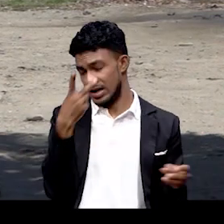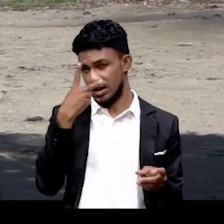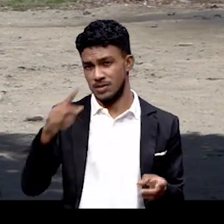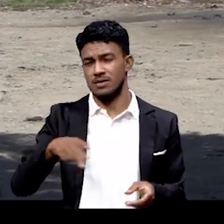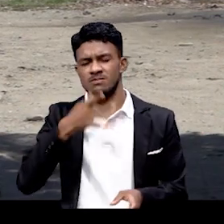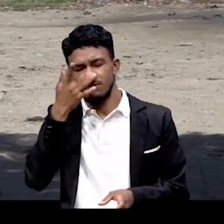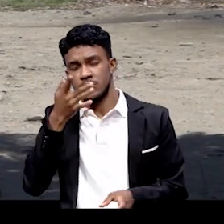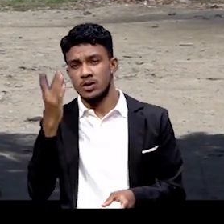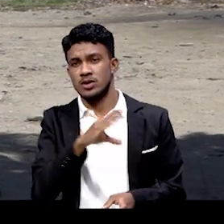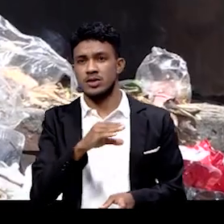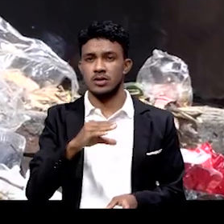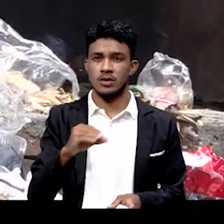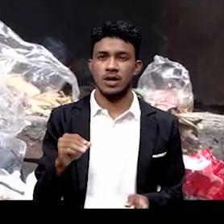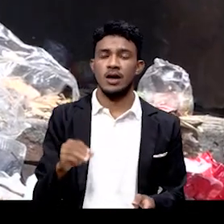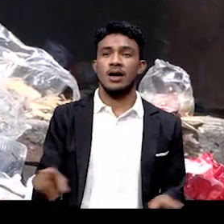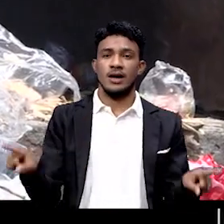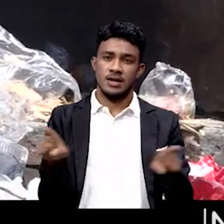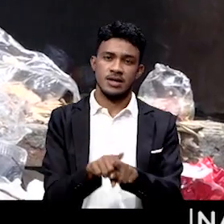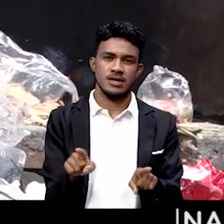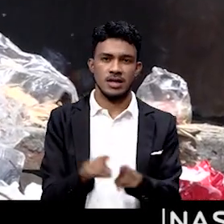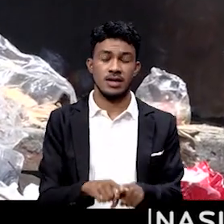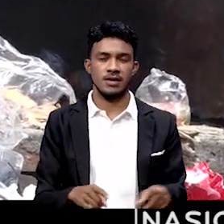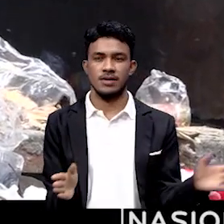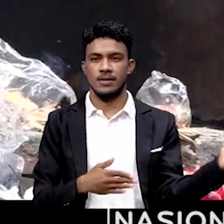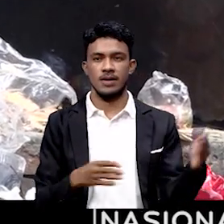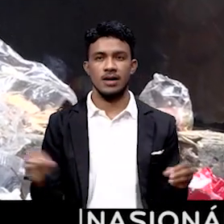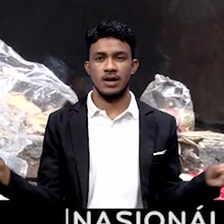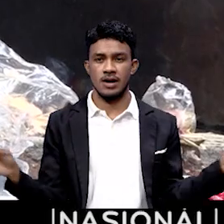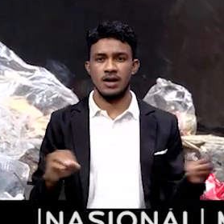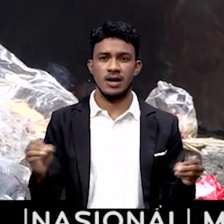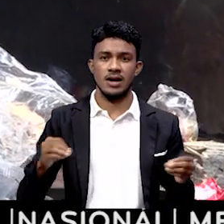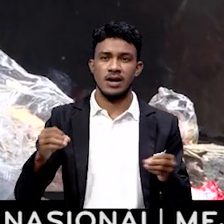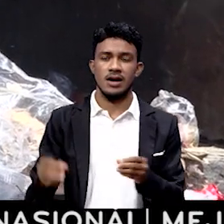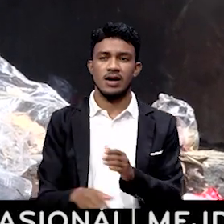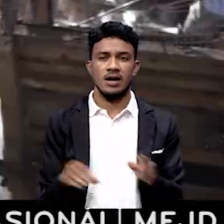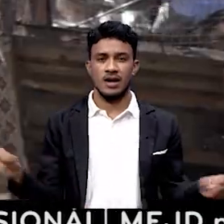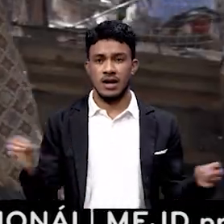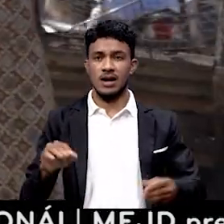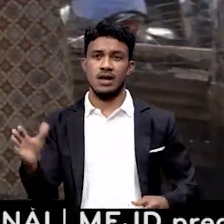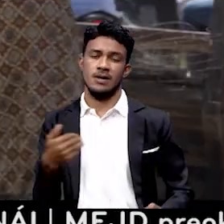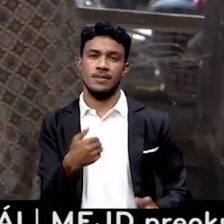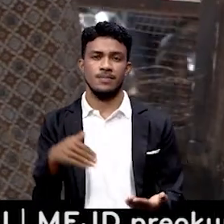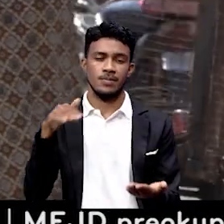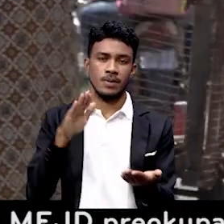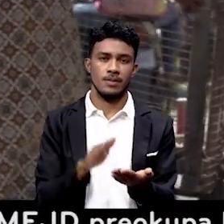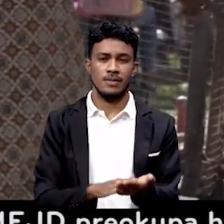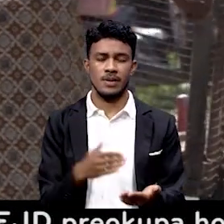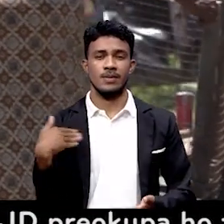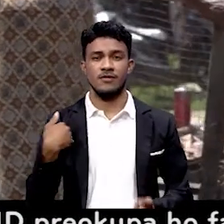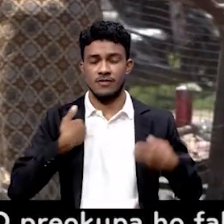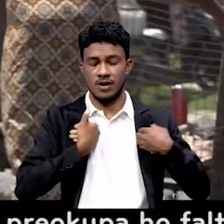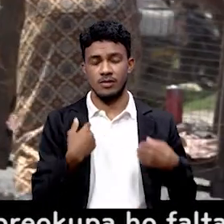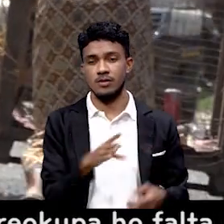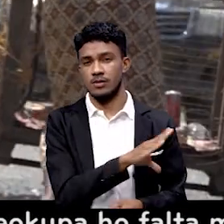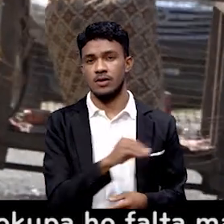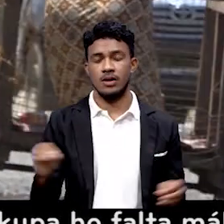inam faluk ne buat pebaing ona. Nune nungka rende atau hakiduk tambah lishu maka tutangnya Moris no oan